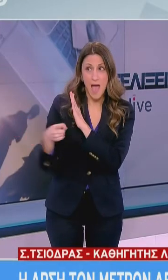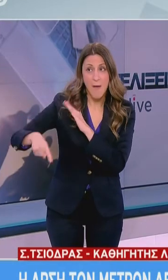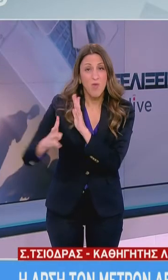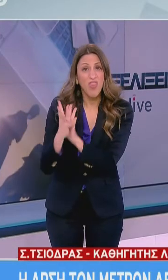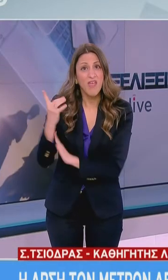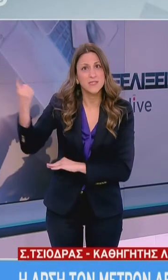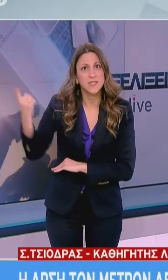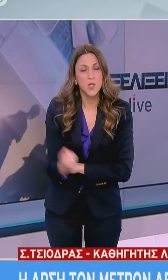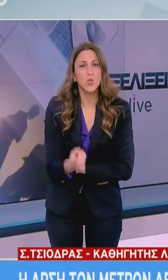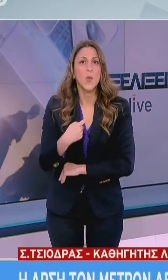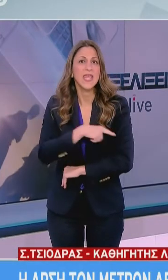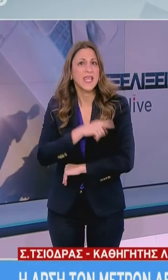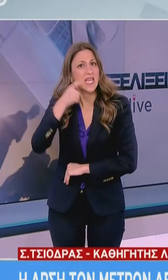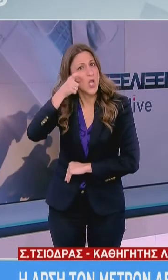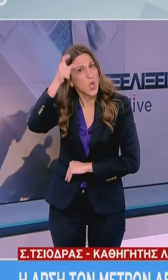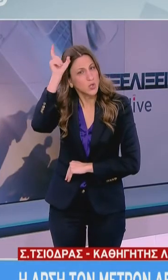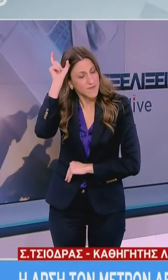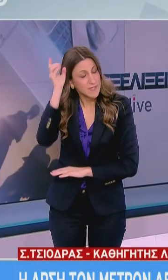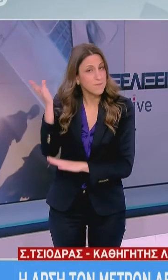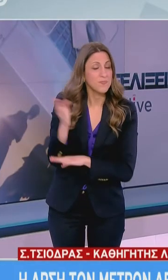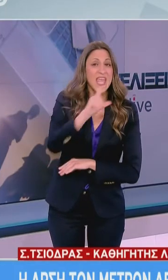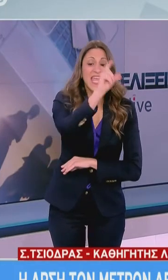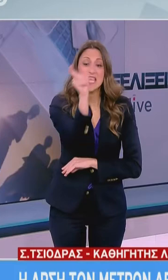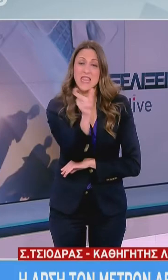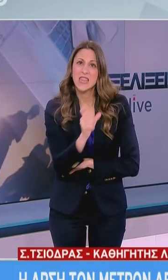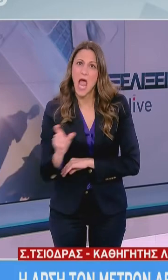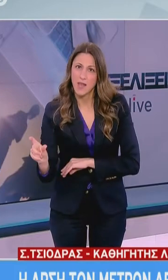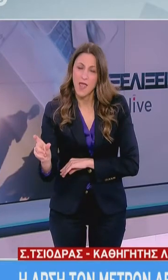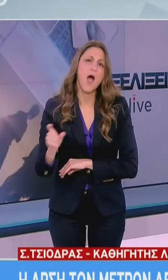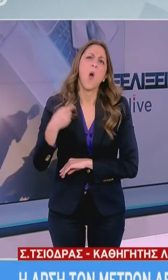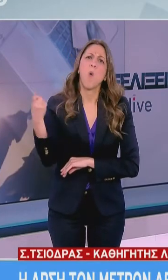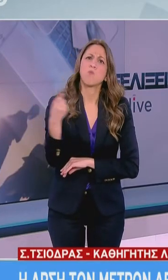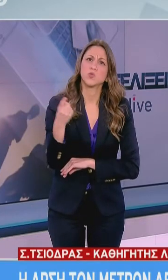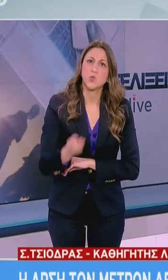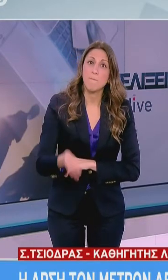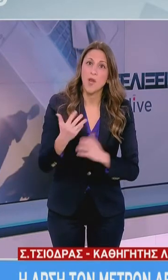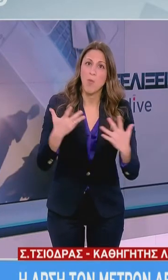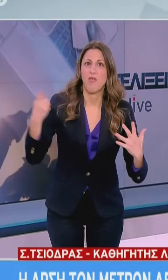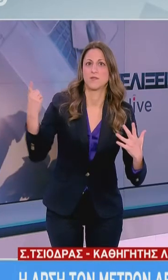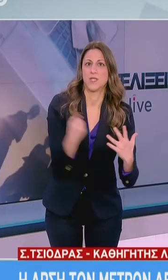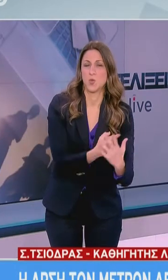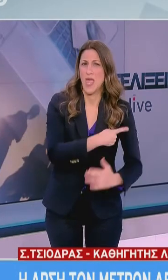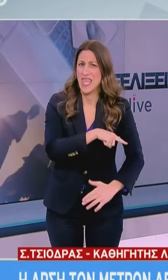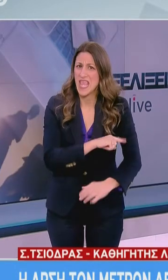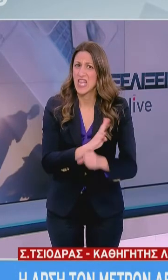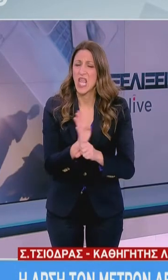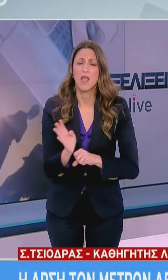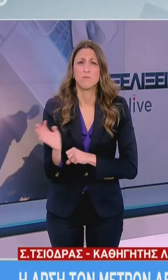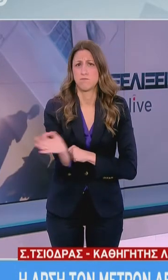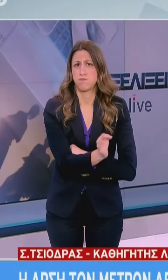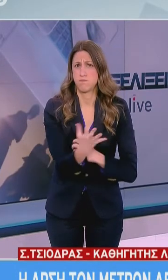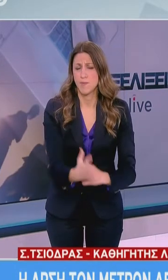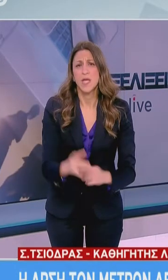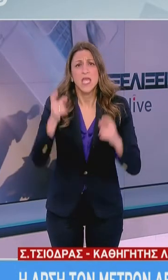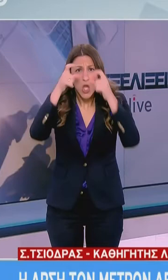χώρα. Στην Ιταλία, σε πολλές περιοχές, το ποσοστό σε υγειονομικούς είναι άνω του 10%. Εν τω